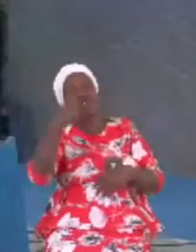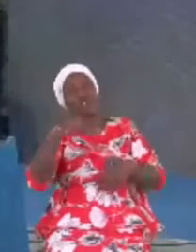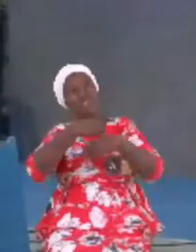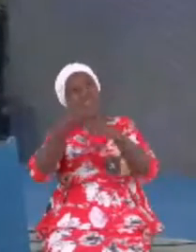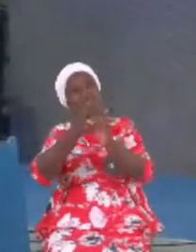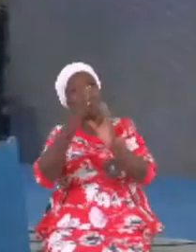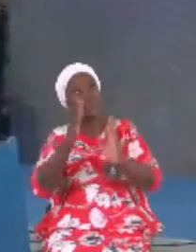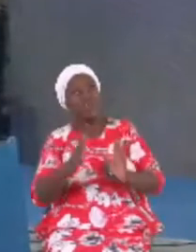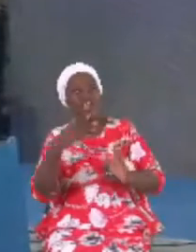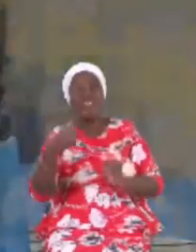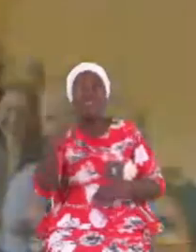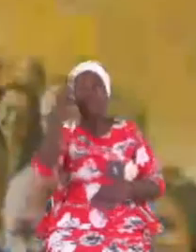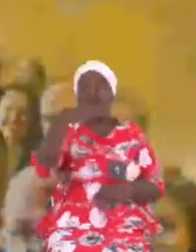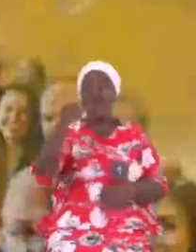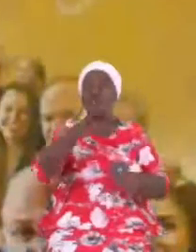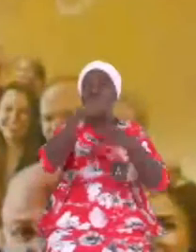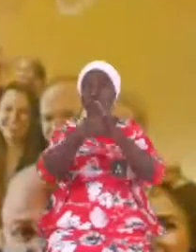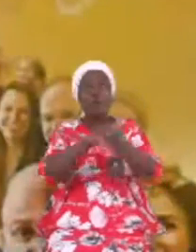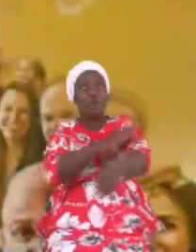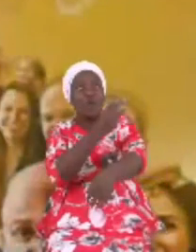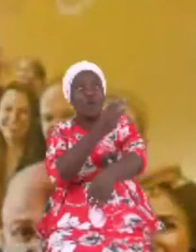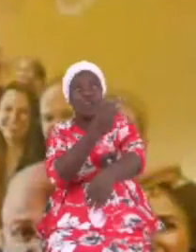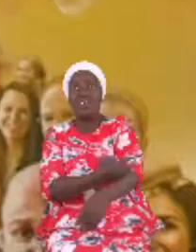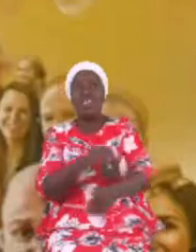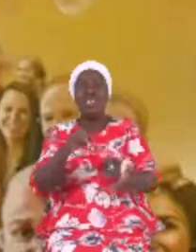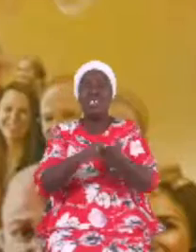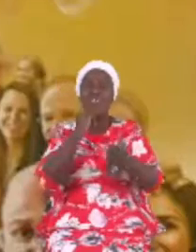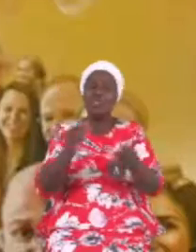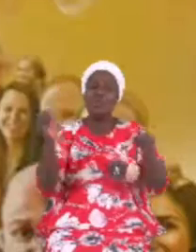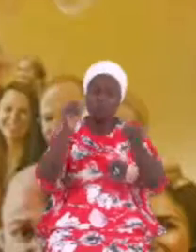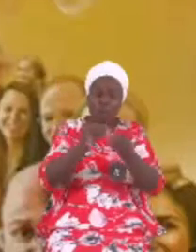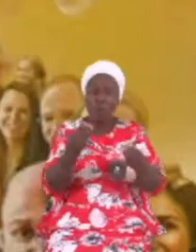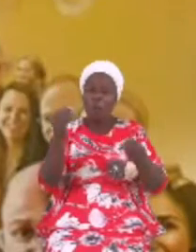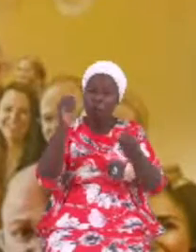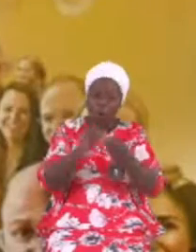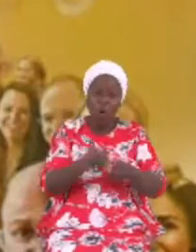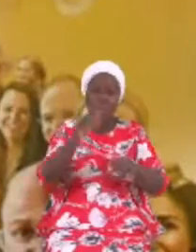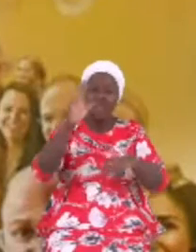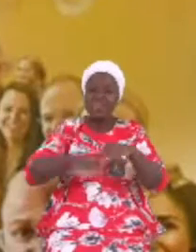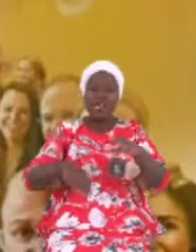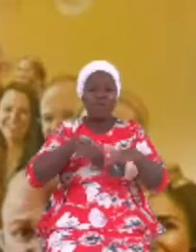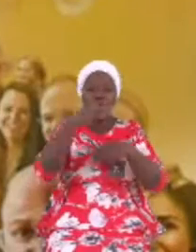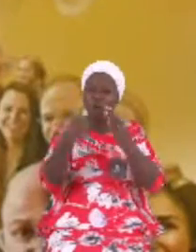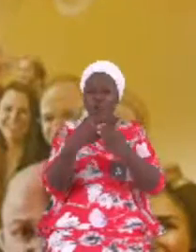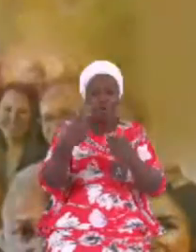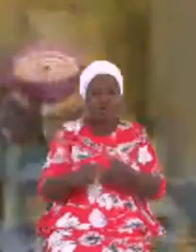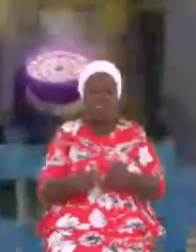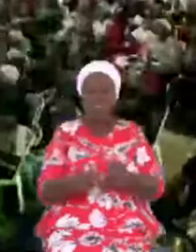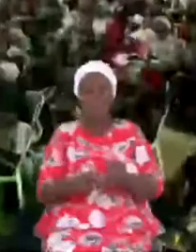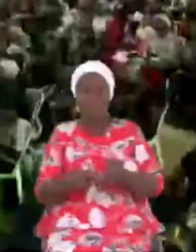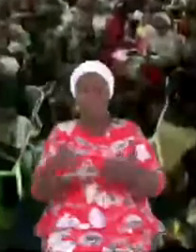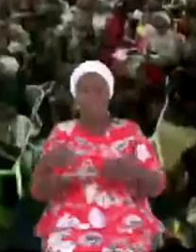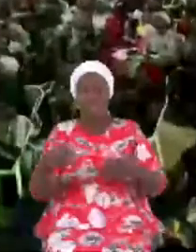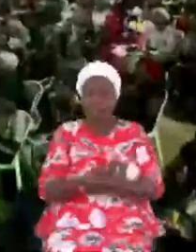face du Créateur, nous voyons la face du Dieu Tout-Puissant, oh, c'est plus que tous les efforts que